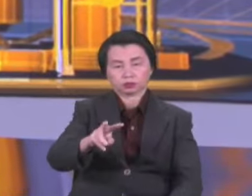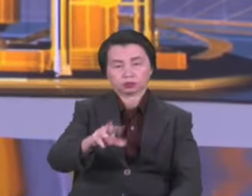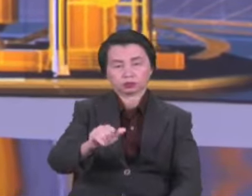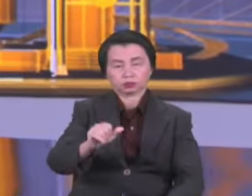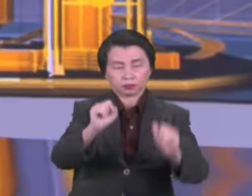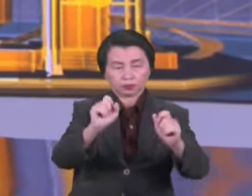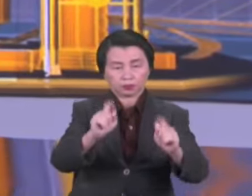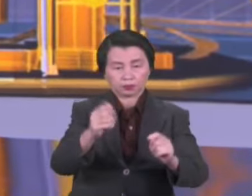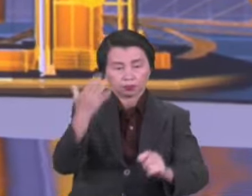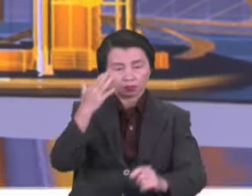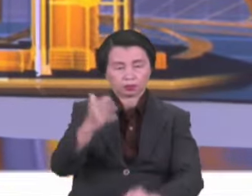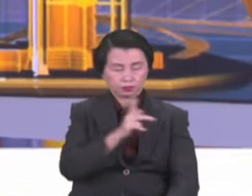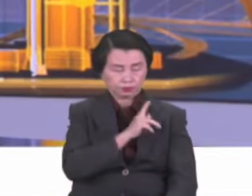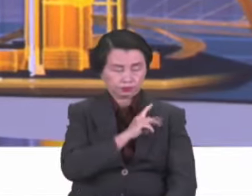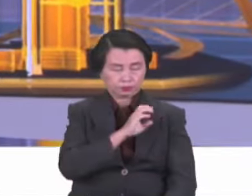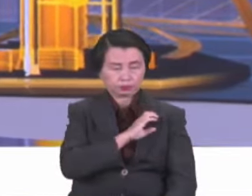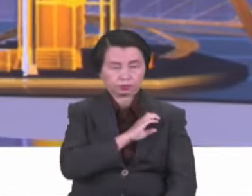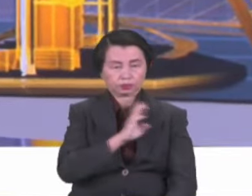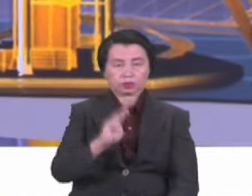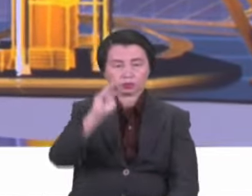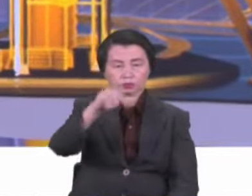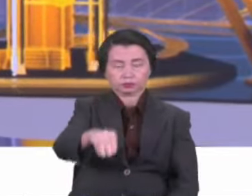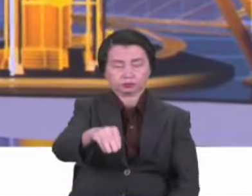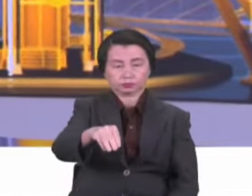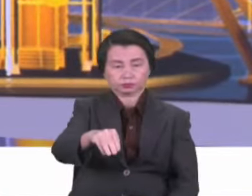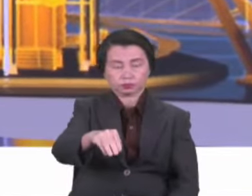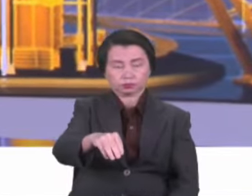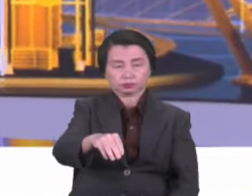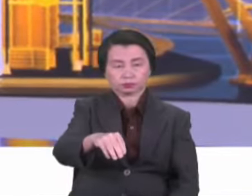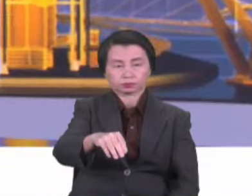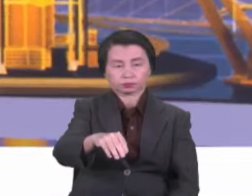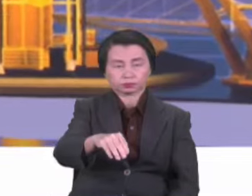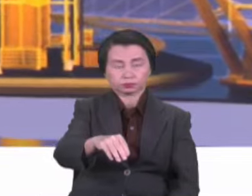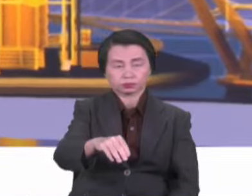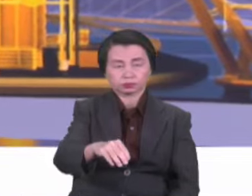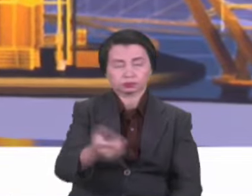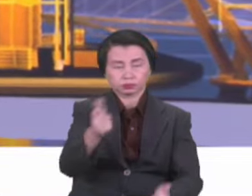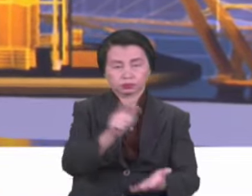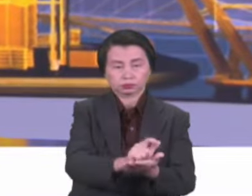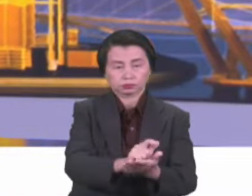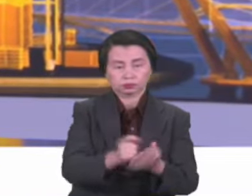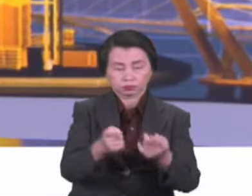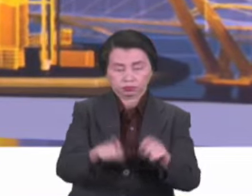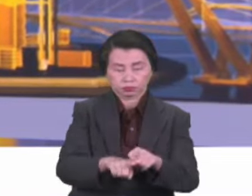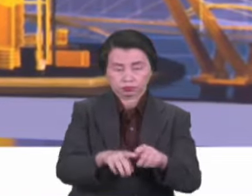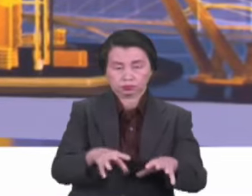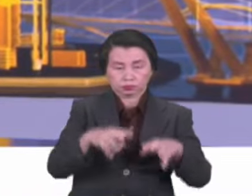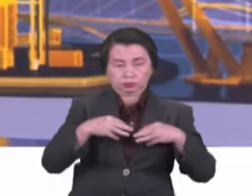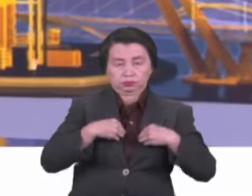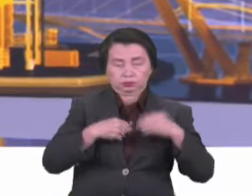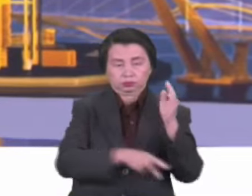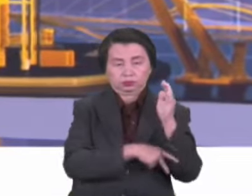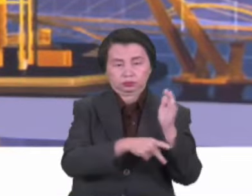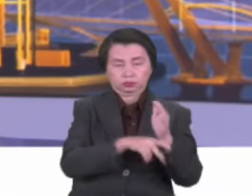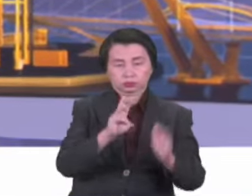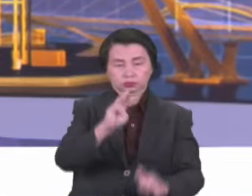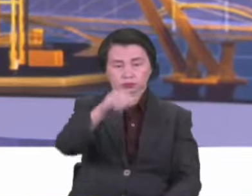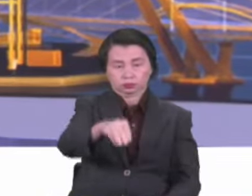lepas. Jelas Ketua Polis Daerah MUA, ACP Rais Mukhlis Azman Aziz, laporan mengenai kejadian diterima di Parlimen MUA